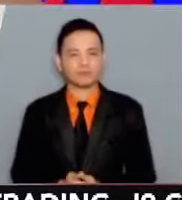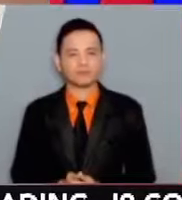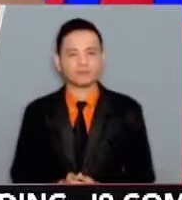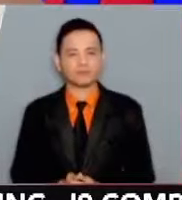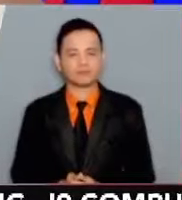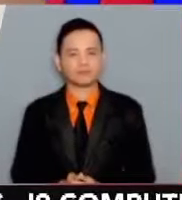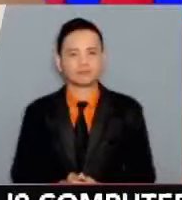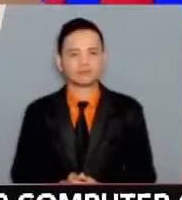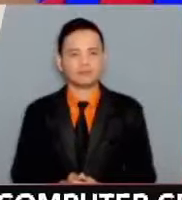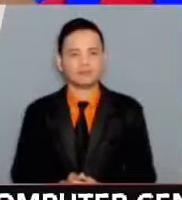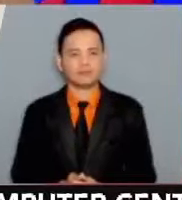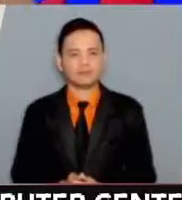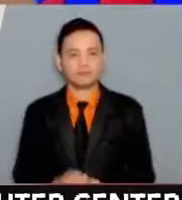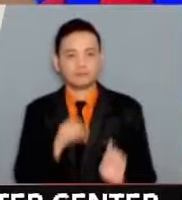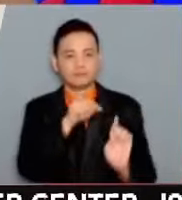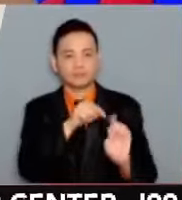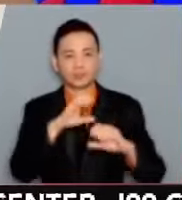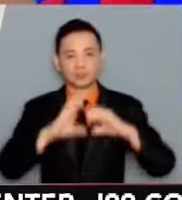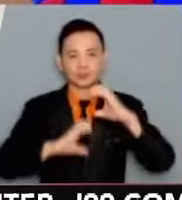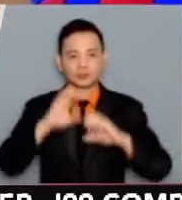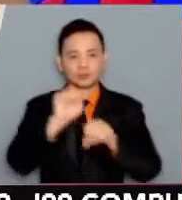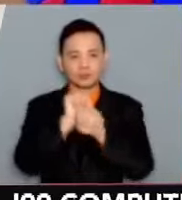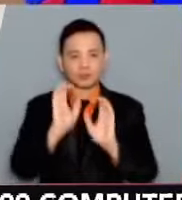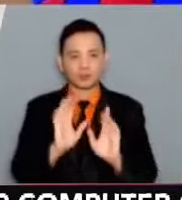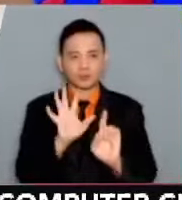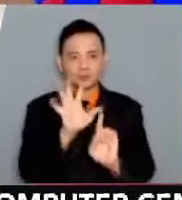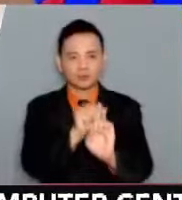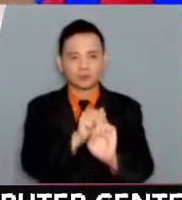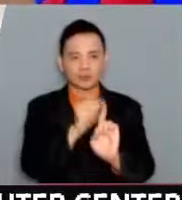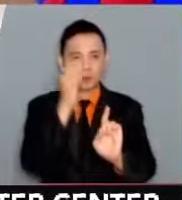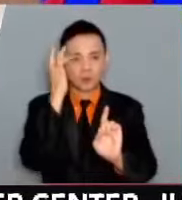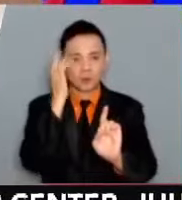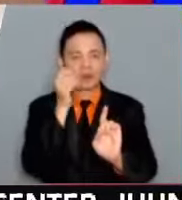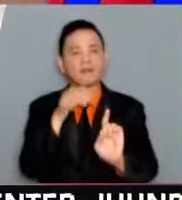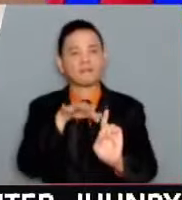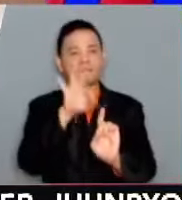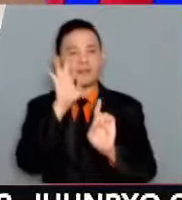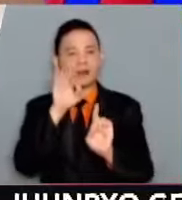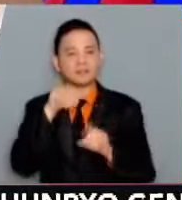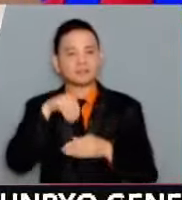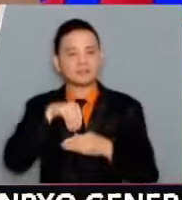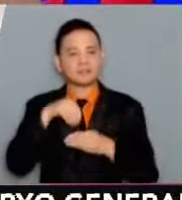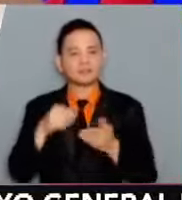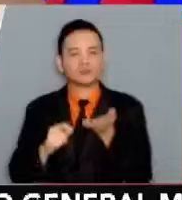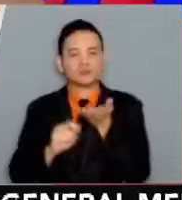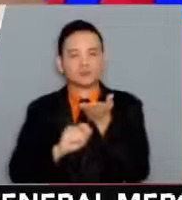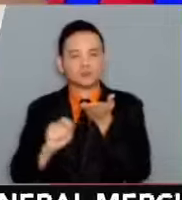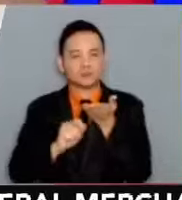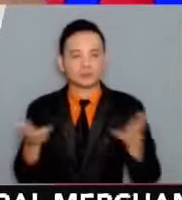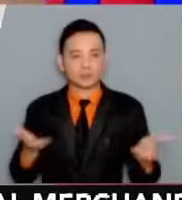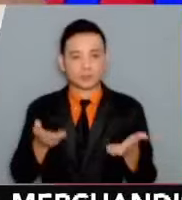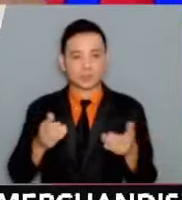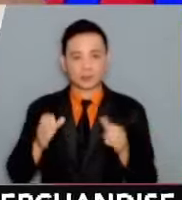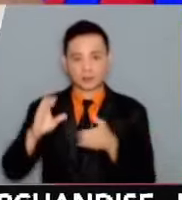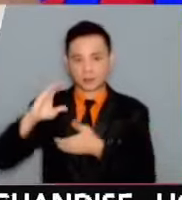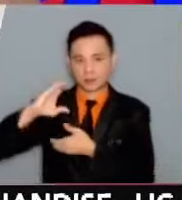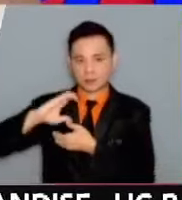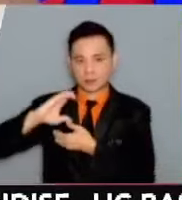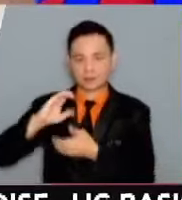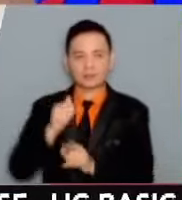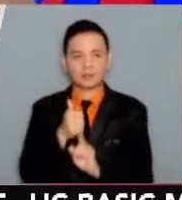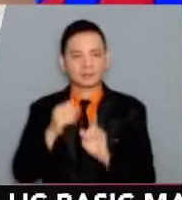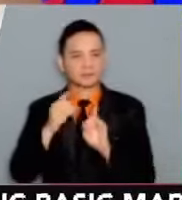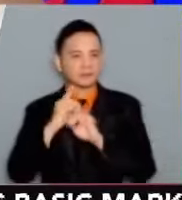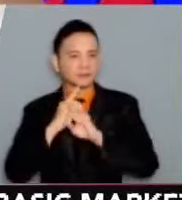Arestado ang isang construction worker matapos mahulihan ng umunoy shabu sa Caloocan. Depensa ng suspect, iniabot lang daw iyon